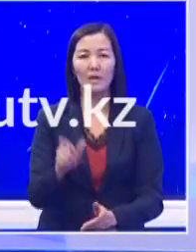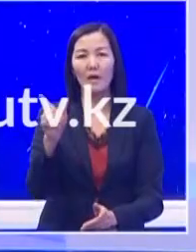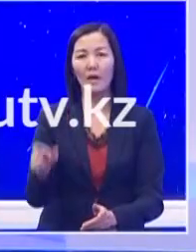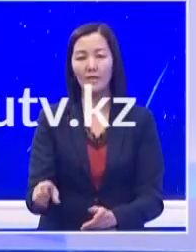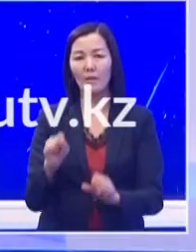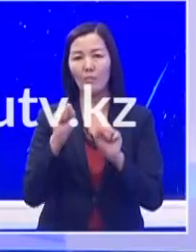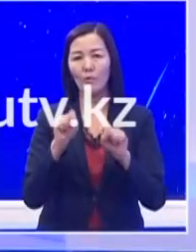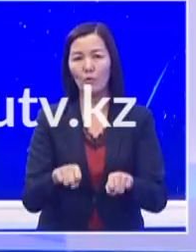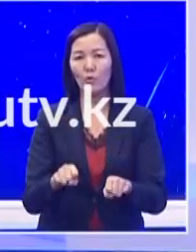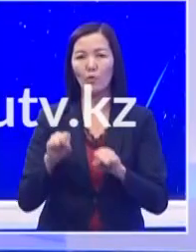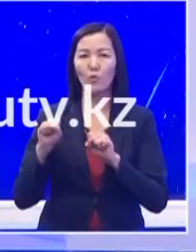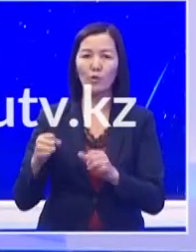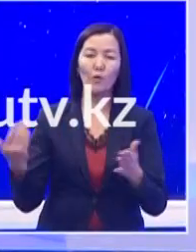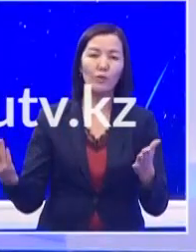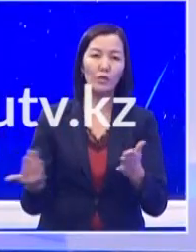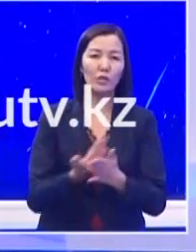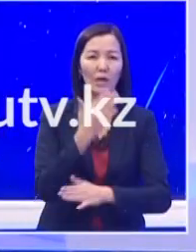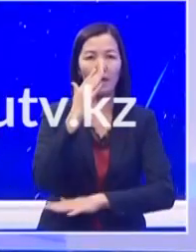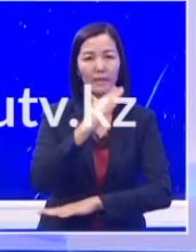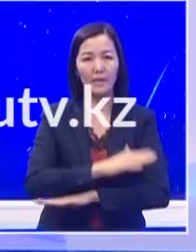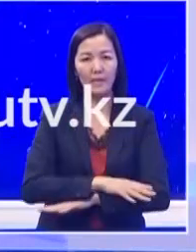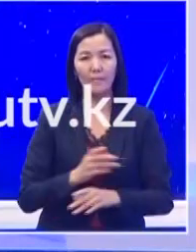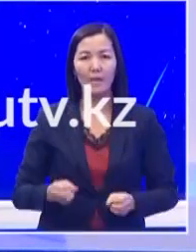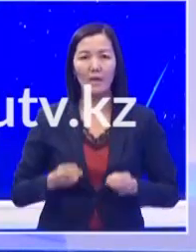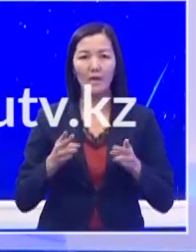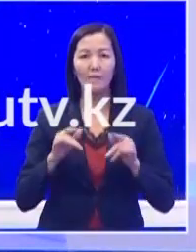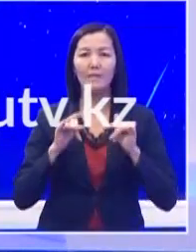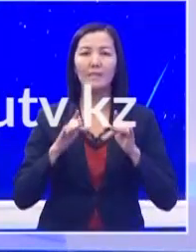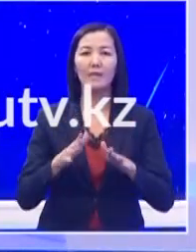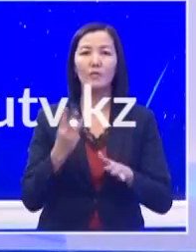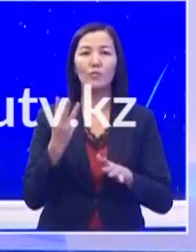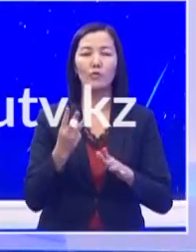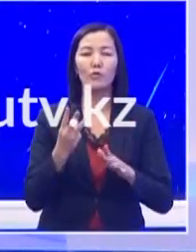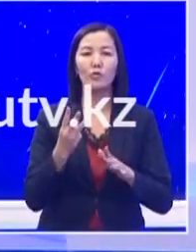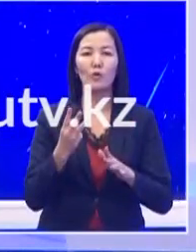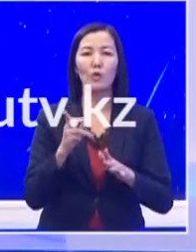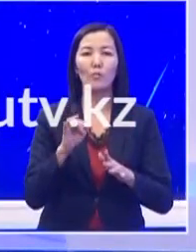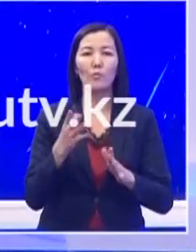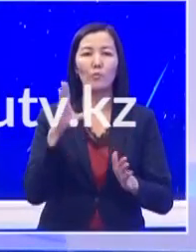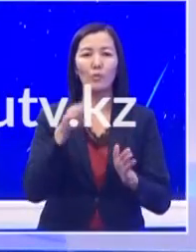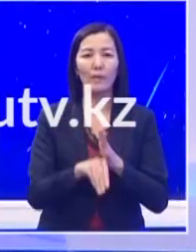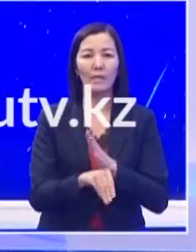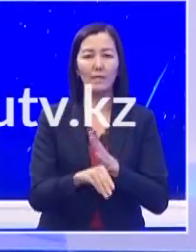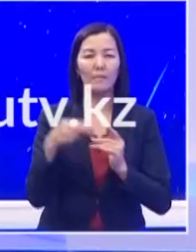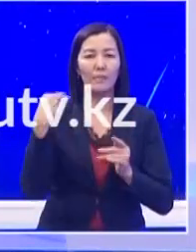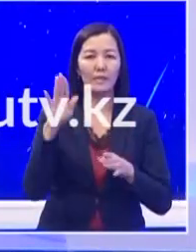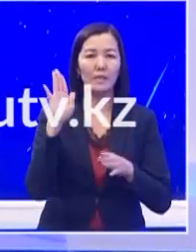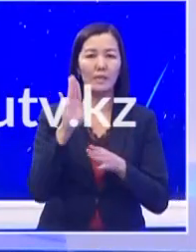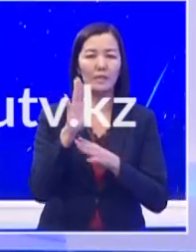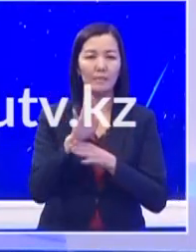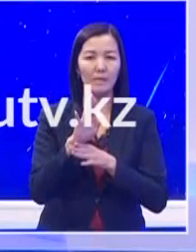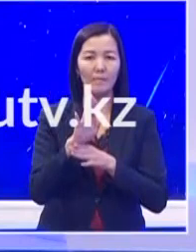Адам құқығын қорғаудың жаңа үлгісі қылмыстық процеске үш буынды модель енгізу президент жолдауындағы тапсырманың